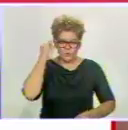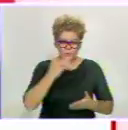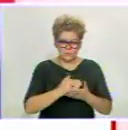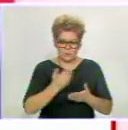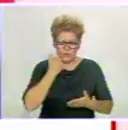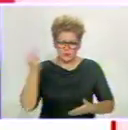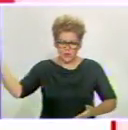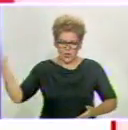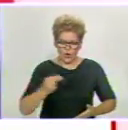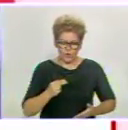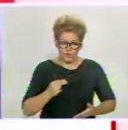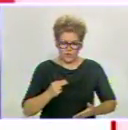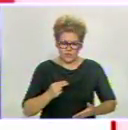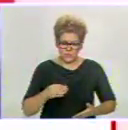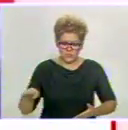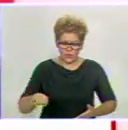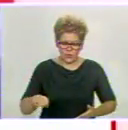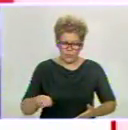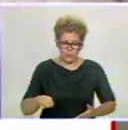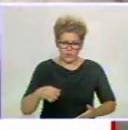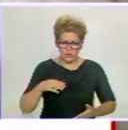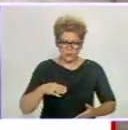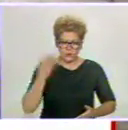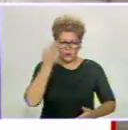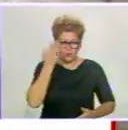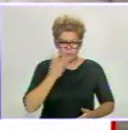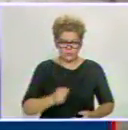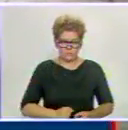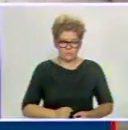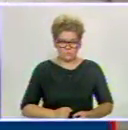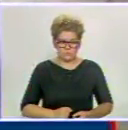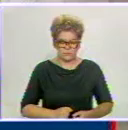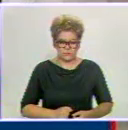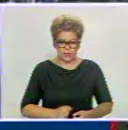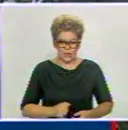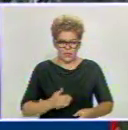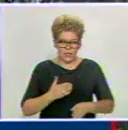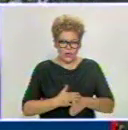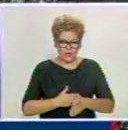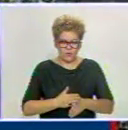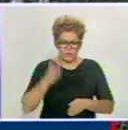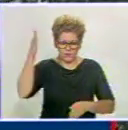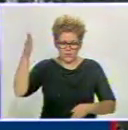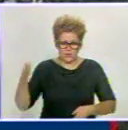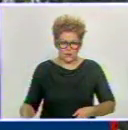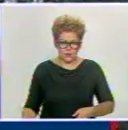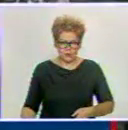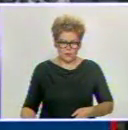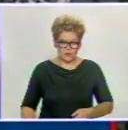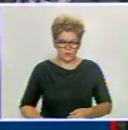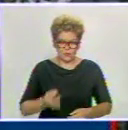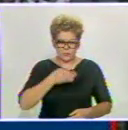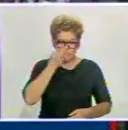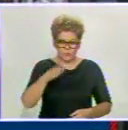abia când au venit să-l ia de la școală. L-a prins, l-a lovit de zid, timp ce lovea de zidul de 5 ori, din ce mi-a